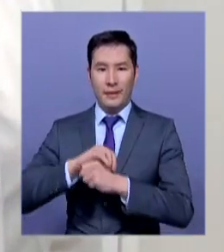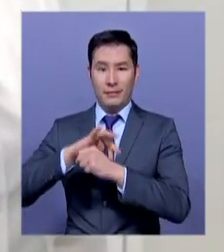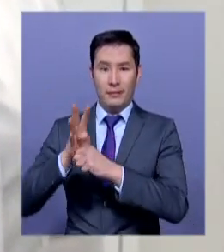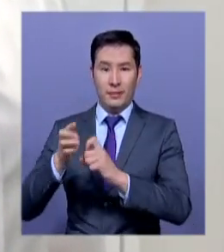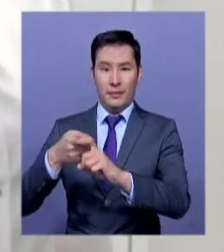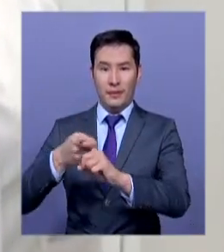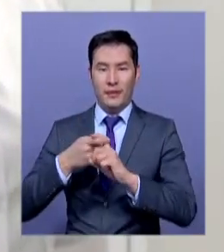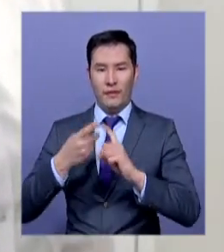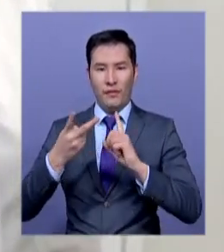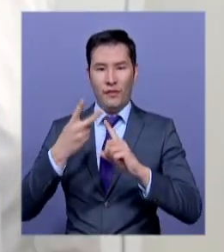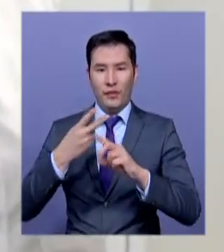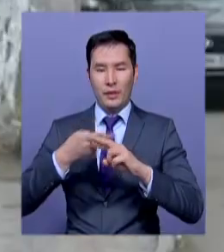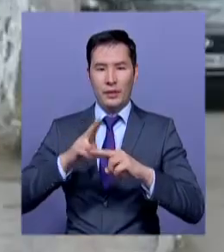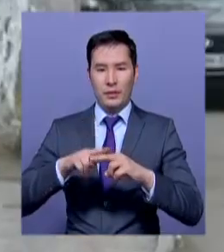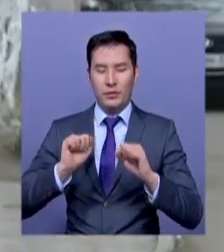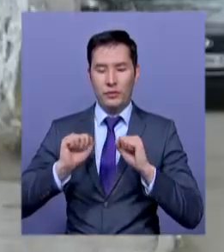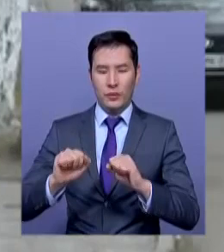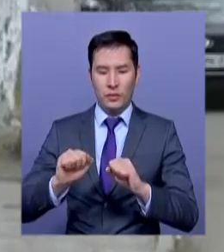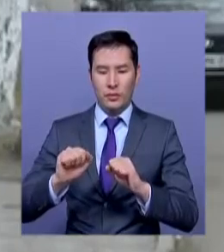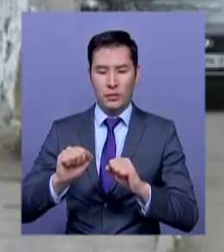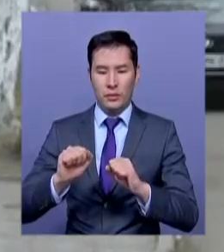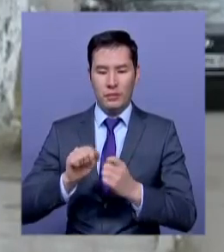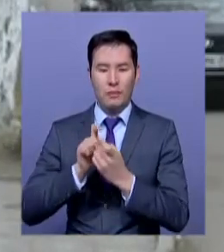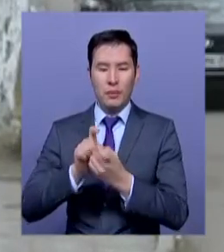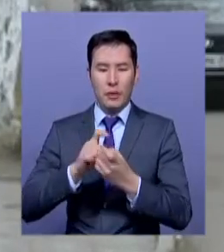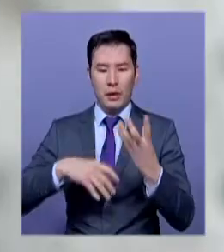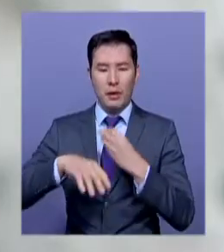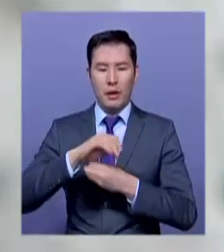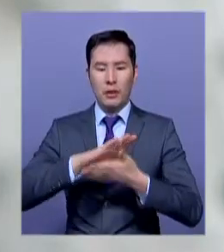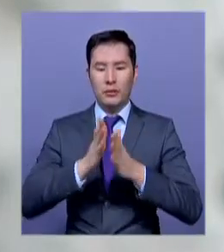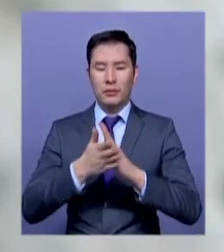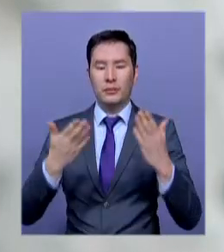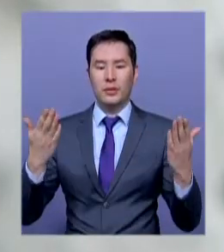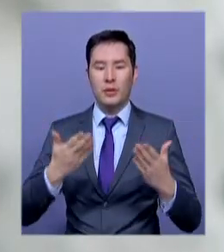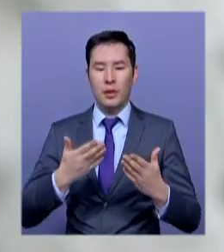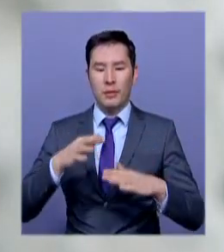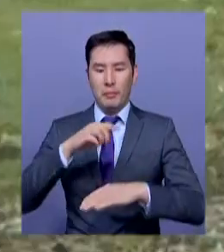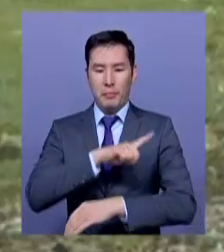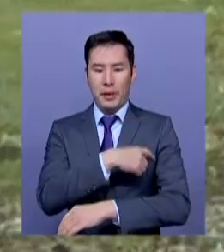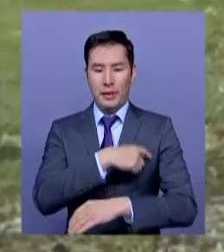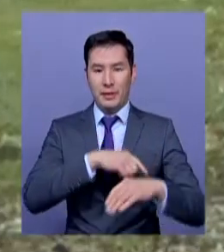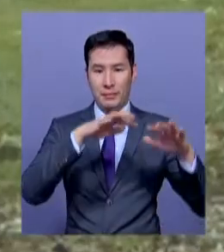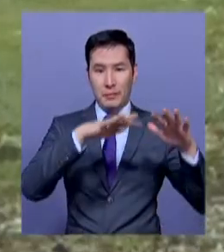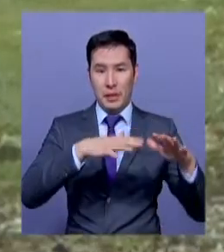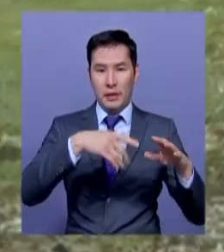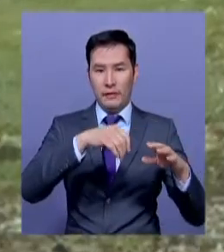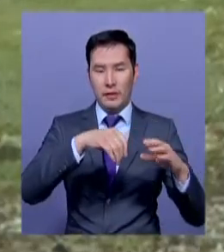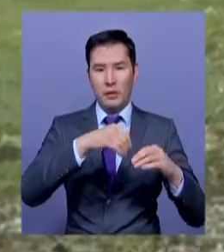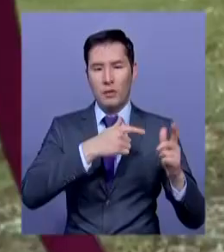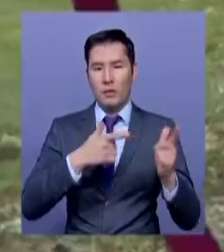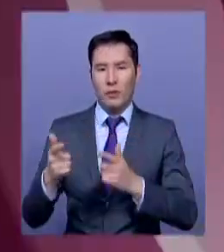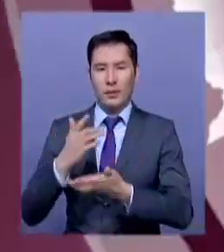Әрқашан алдын ала дайын болуымыз керек. Өңірдегі эпидемиологиялық жағдай қалай? Ауруханалар екінші толқынға қаншалықты